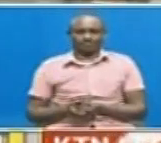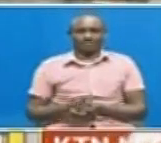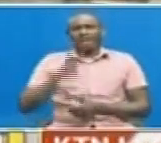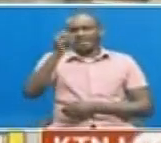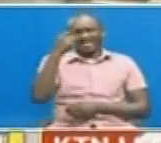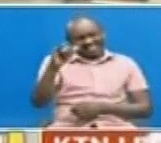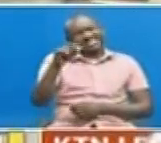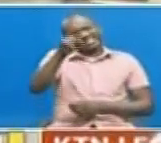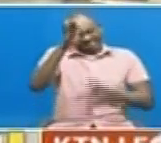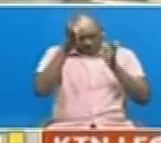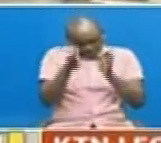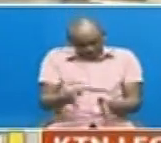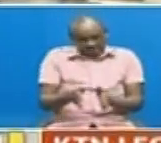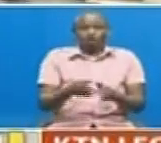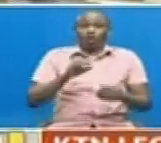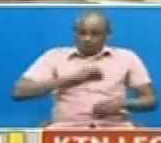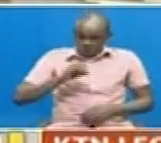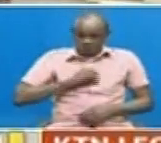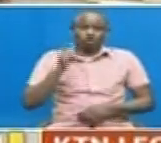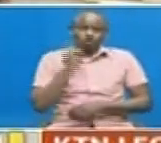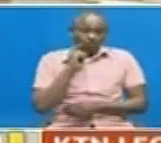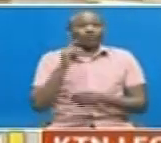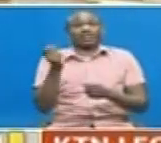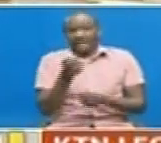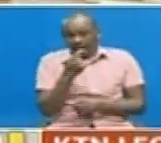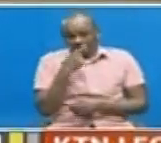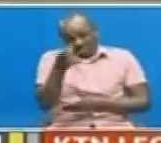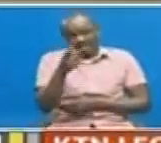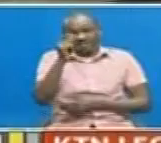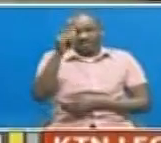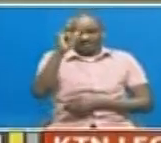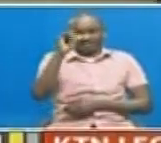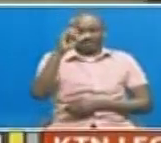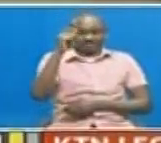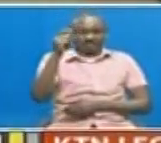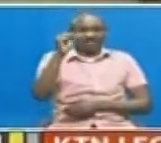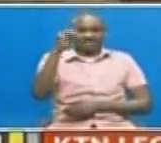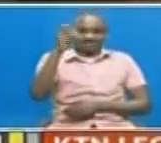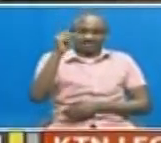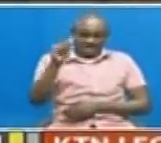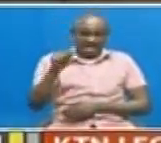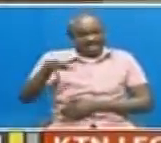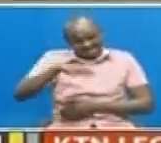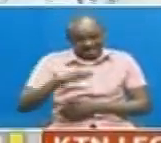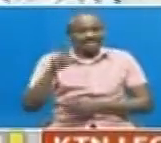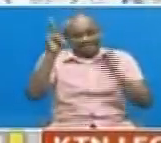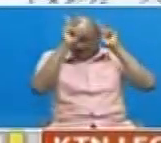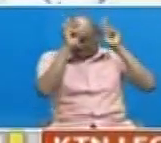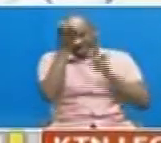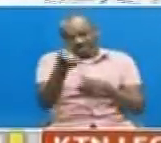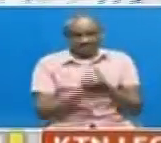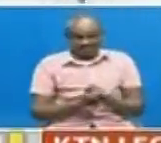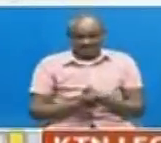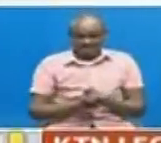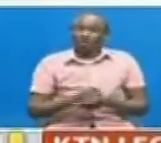Mary Nekesa ni mhudumu na mmiliki katika duka hili la dawa la Tisina. Ni duka maarufu la dawa katika kaunti ya Kakamega. Taona